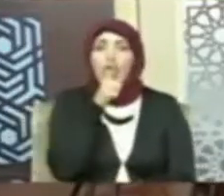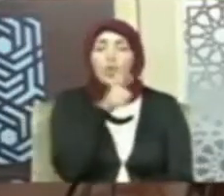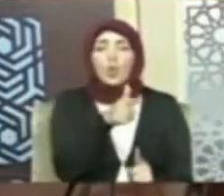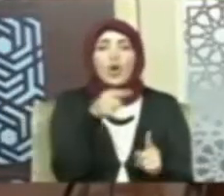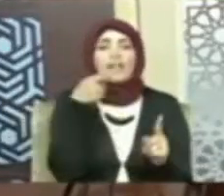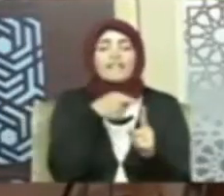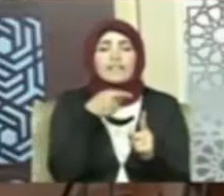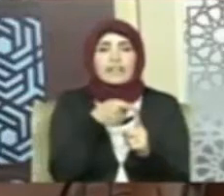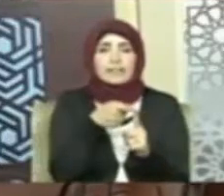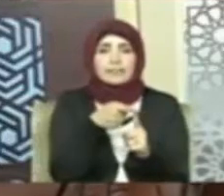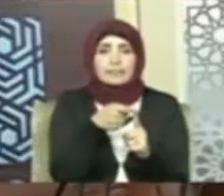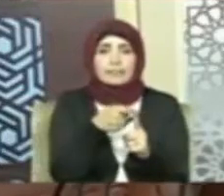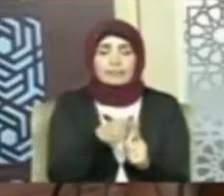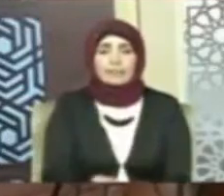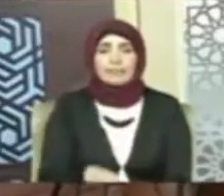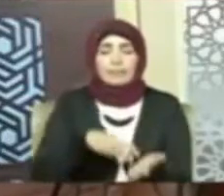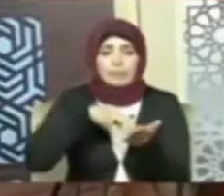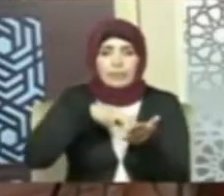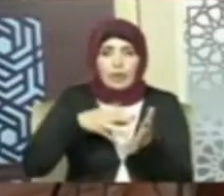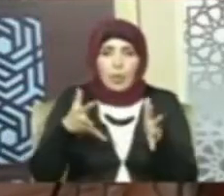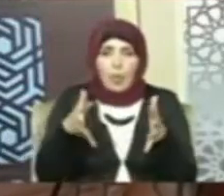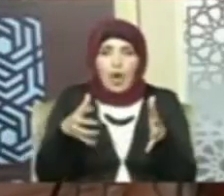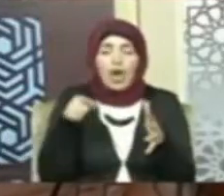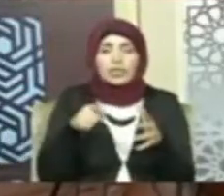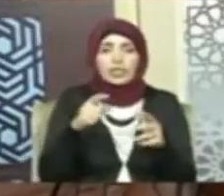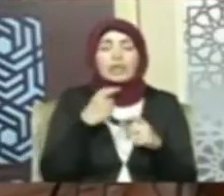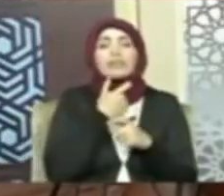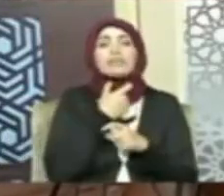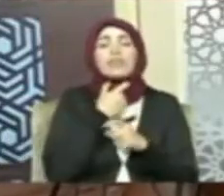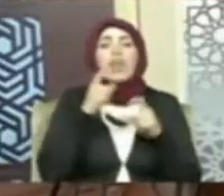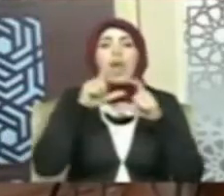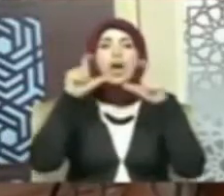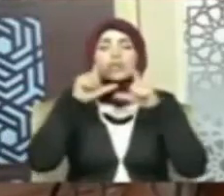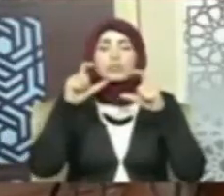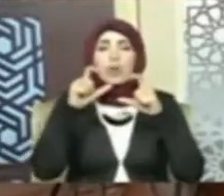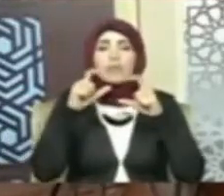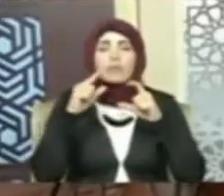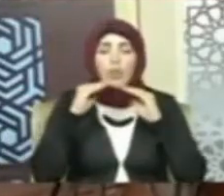فيه: وخشعت الأصوات للرحمن،